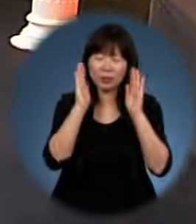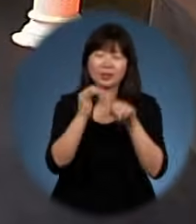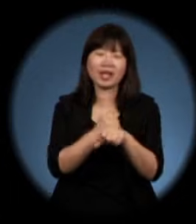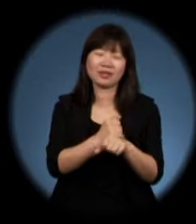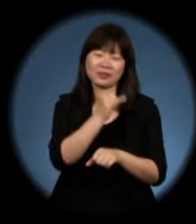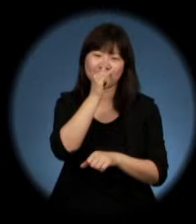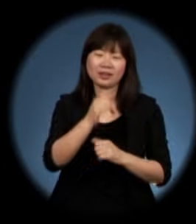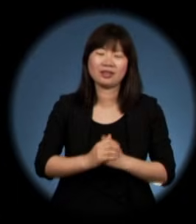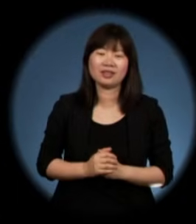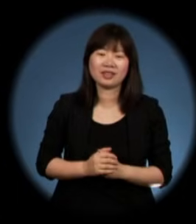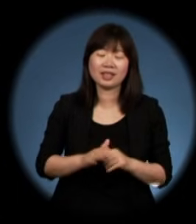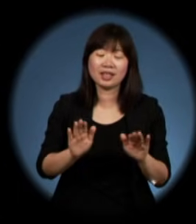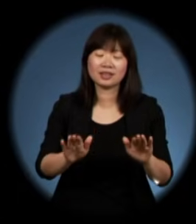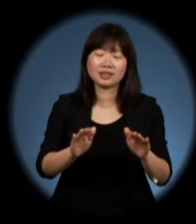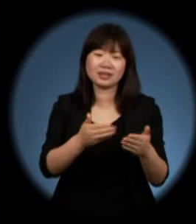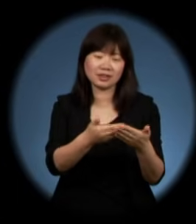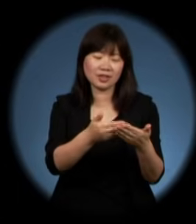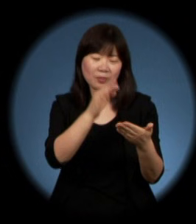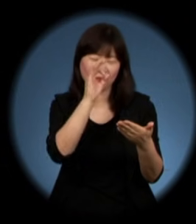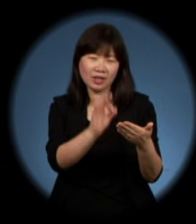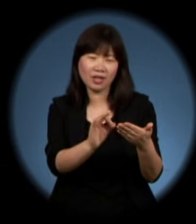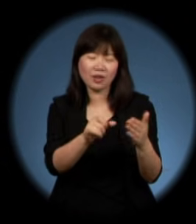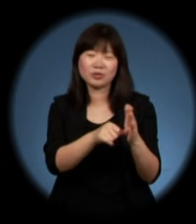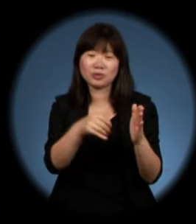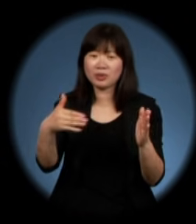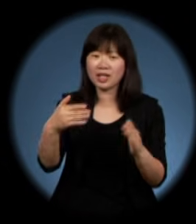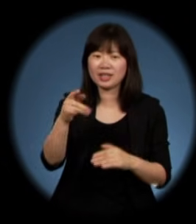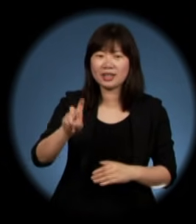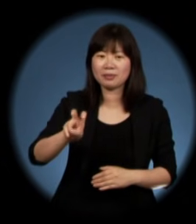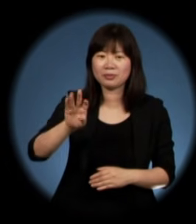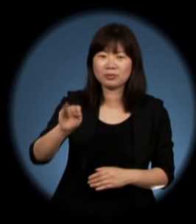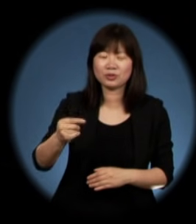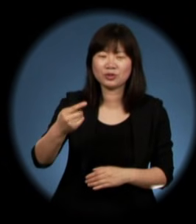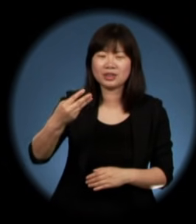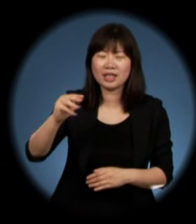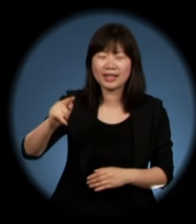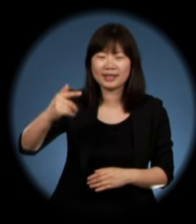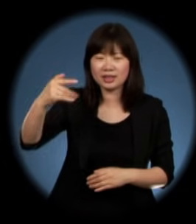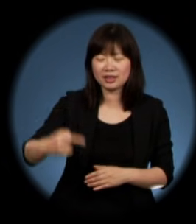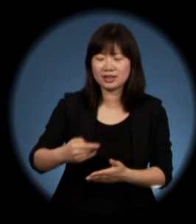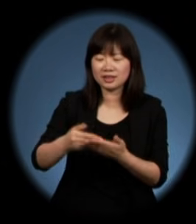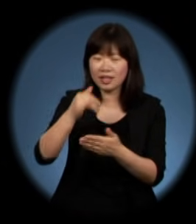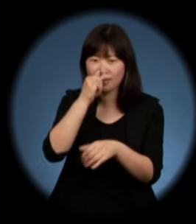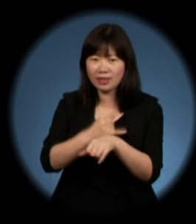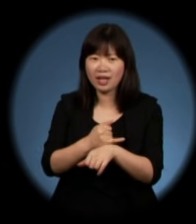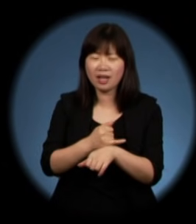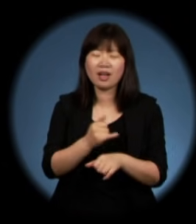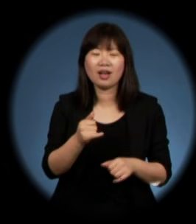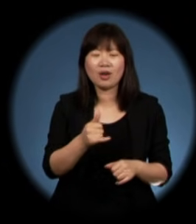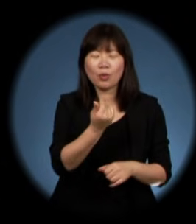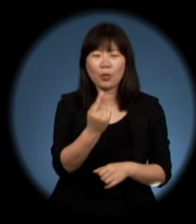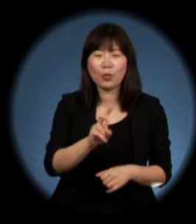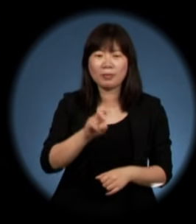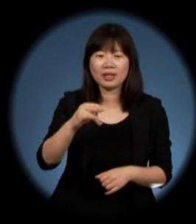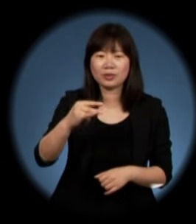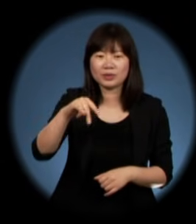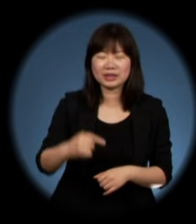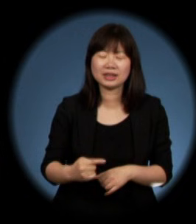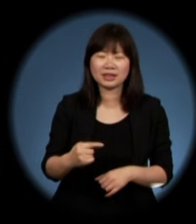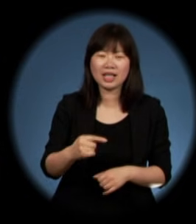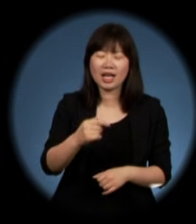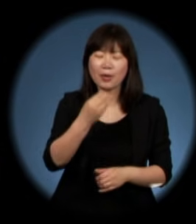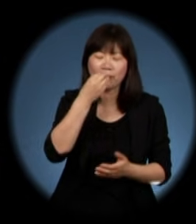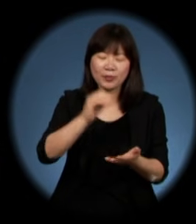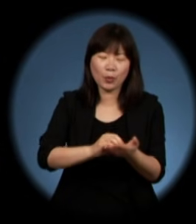하는데요 자 이 작품은 유명한 렘브란트가 그린 요 호메로스의 동상을 앞에 서있는